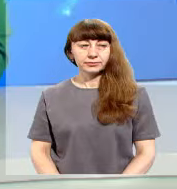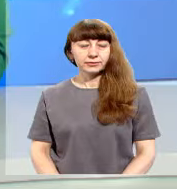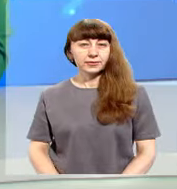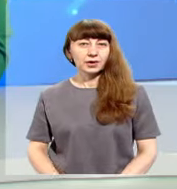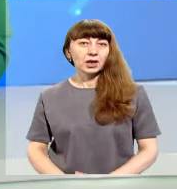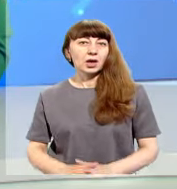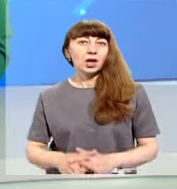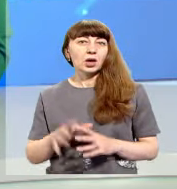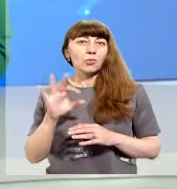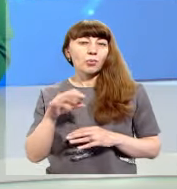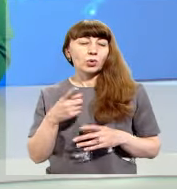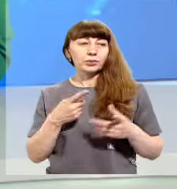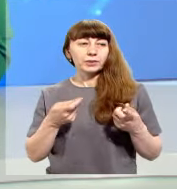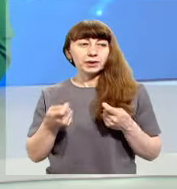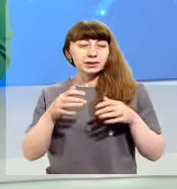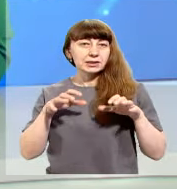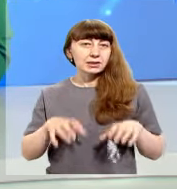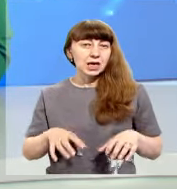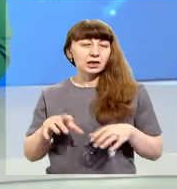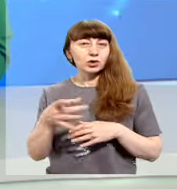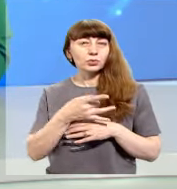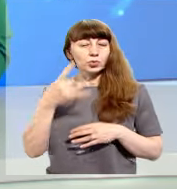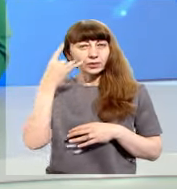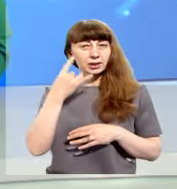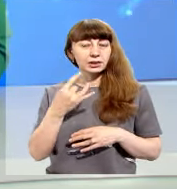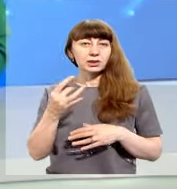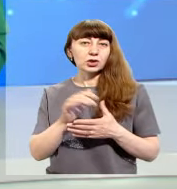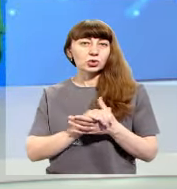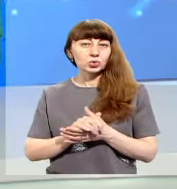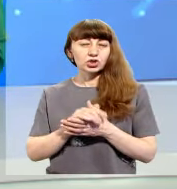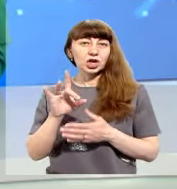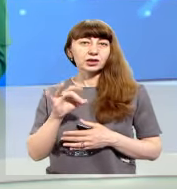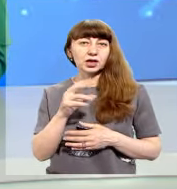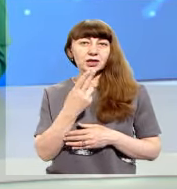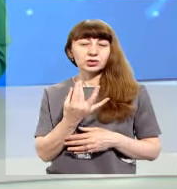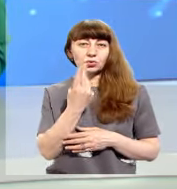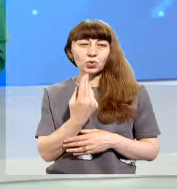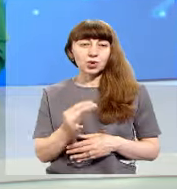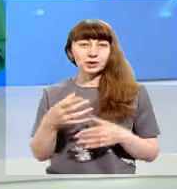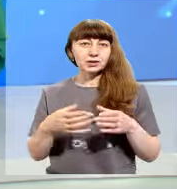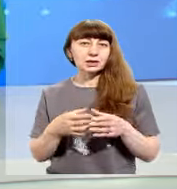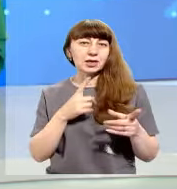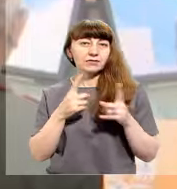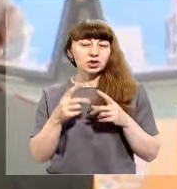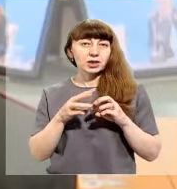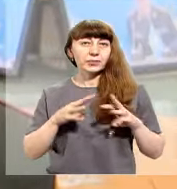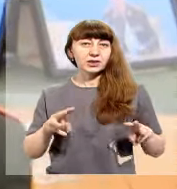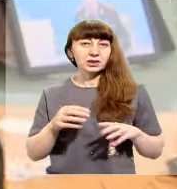В рамках председательства Республики Казахстан в Шанхайской организации сотрудничества состоялось совещание министров обороны.